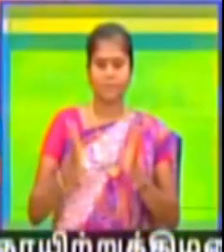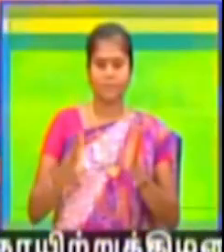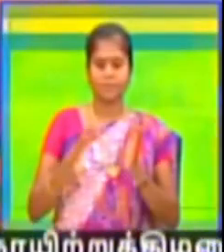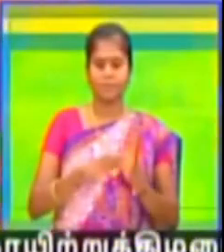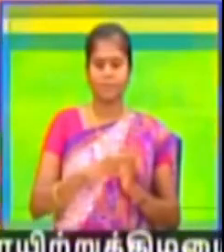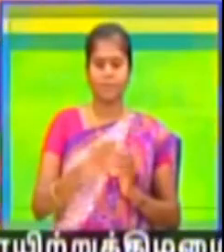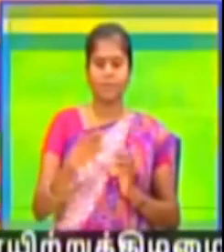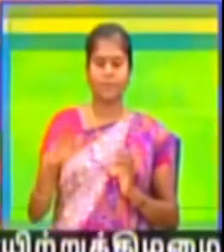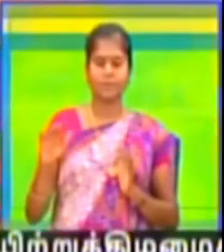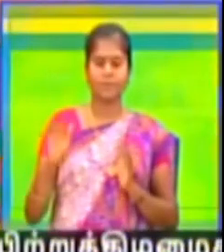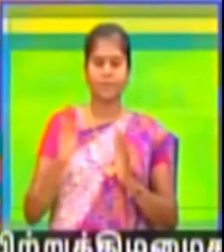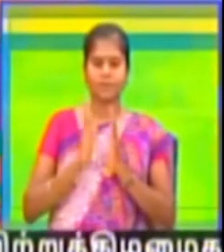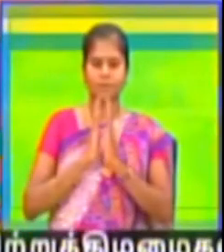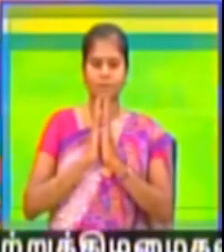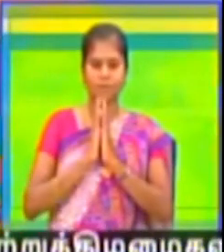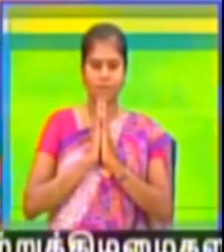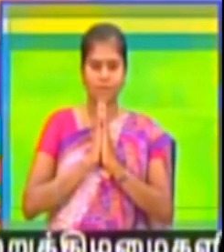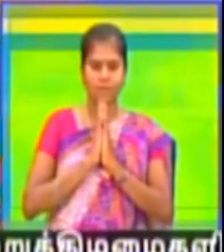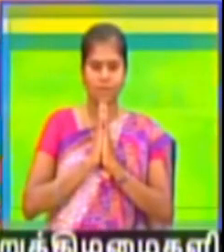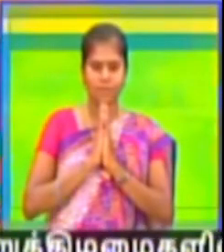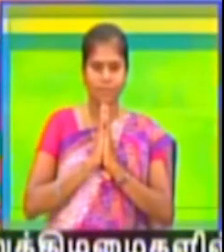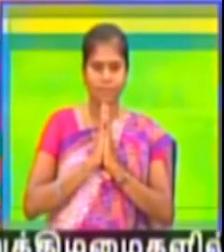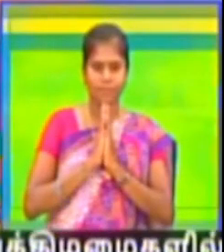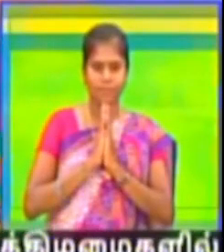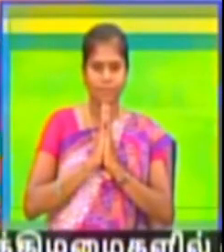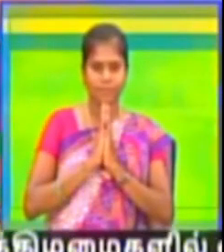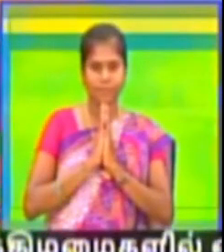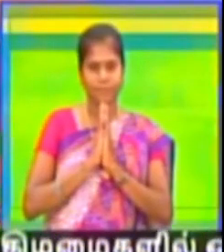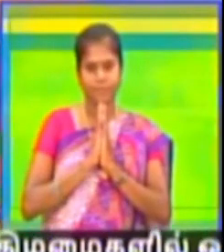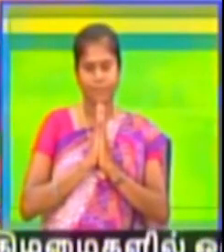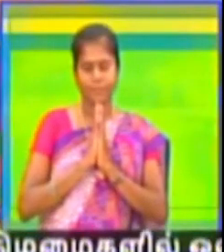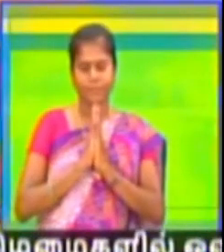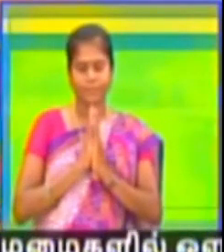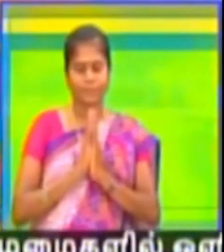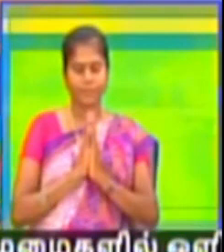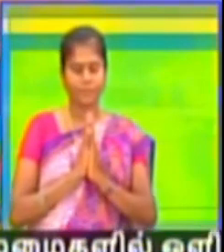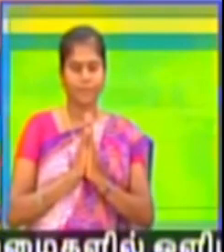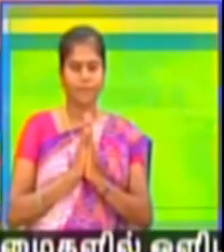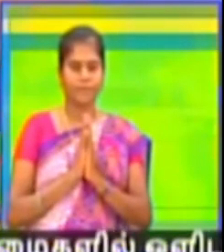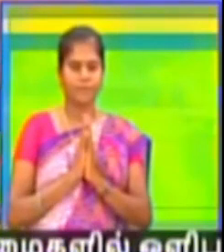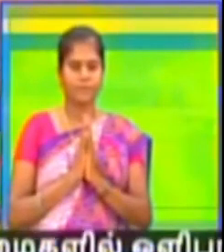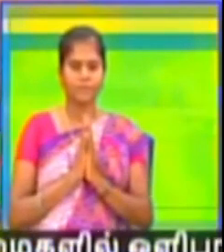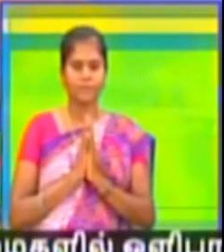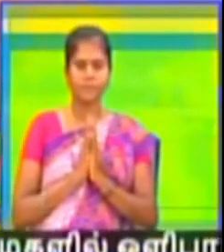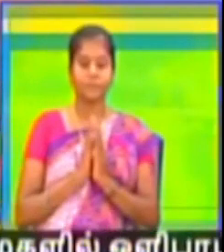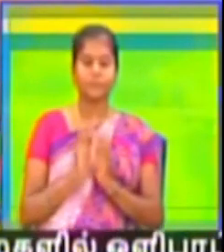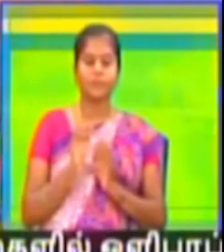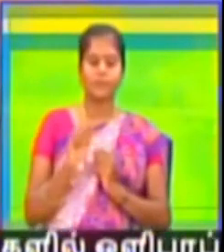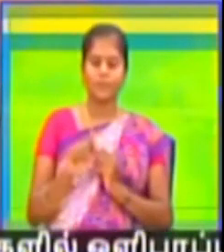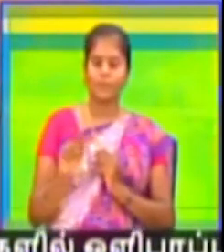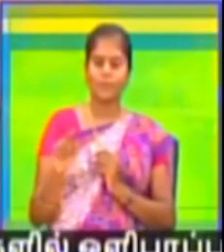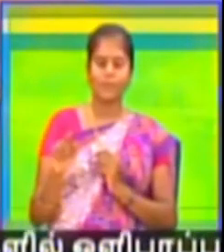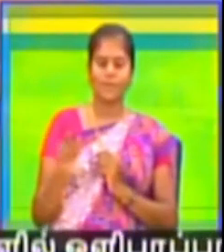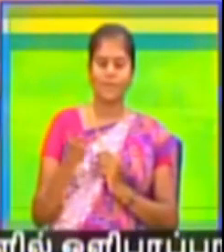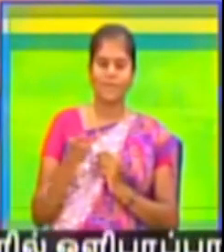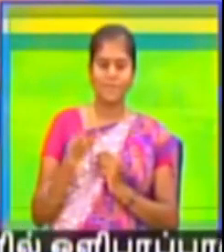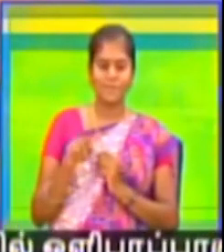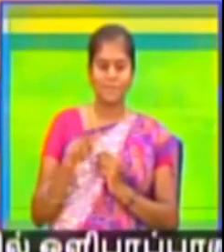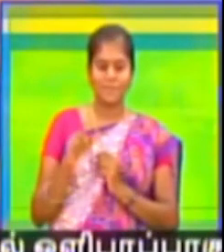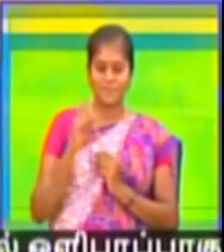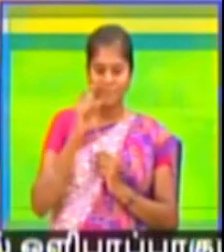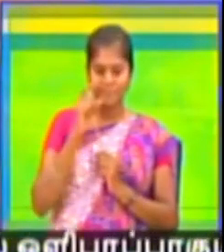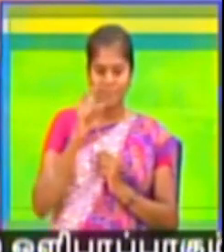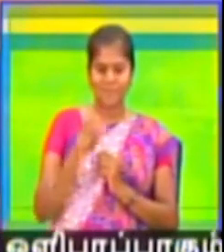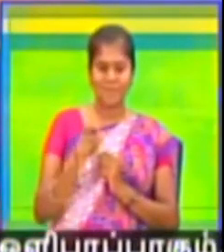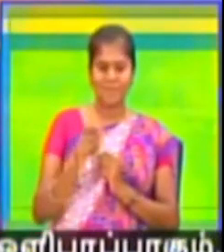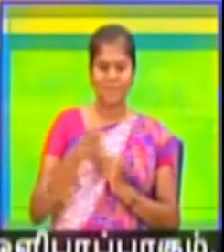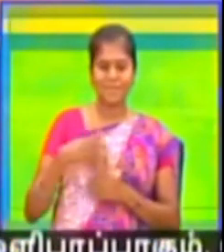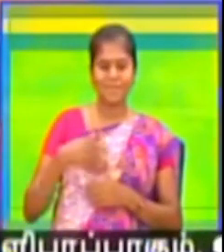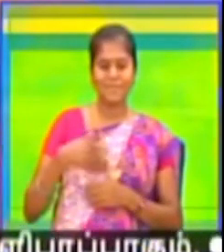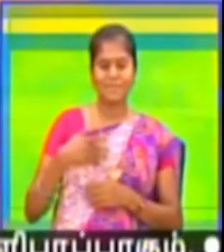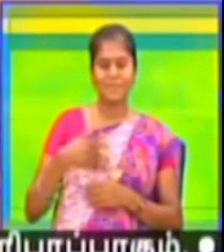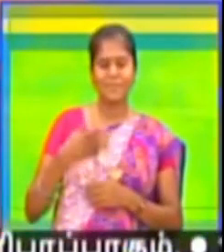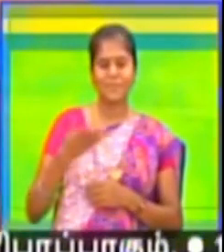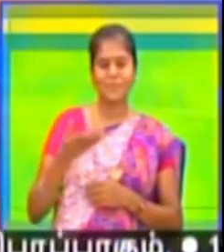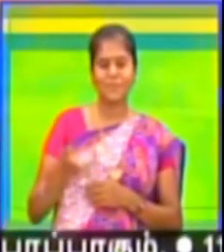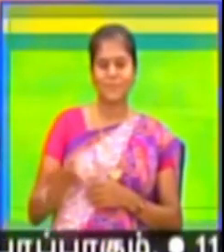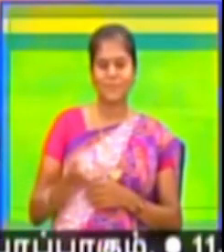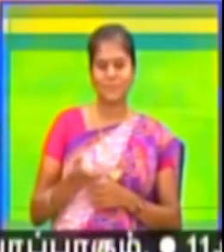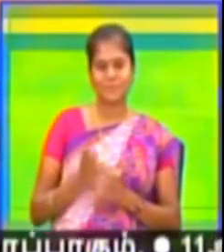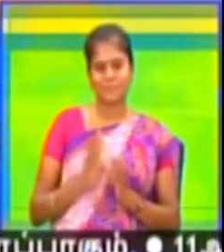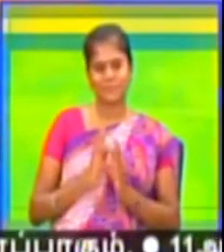அன்பு மாணவ செல்வங்களே, உங்கள் அனைவருக்கும் வணக்கம். உங்களை மீண்டும் சந்திப்பதில் நான்